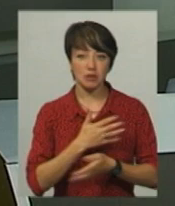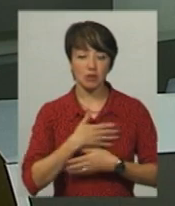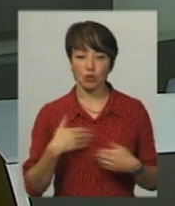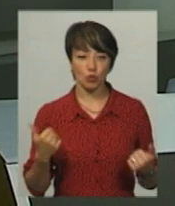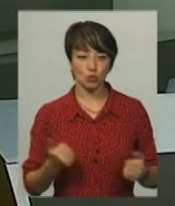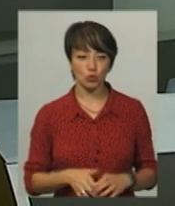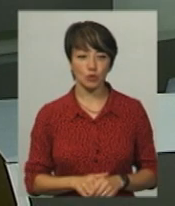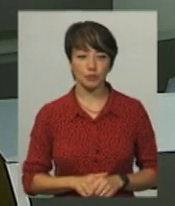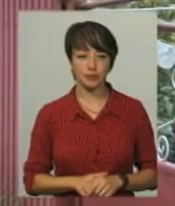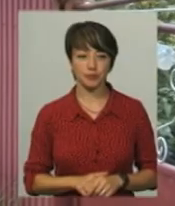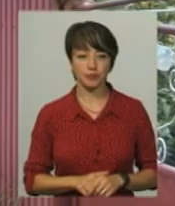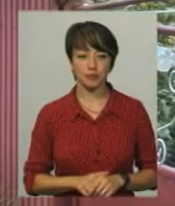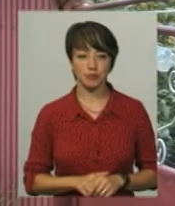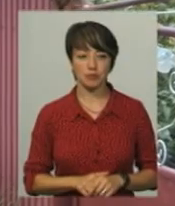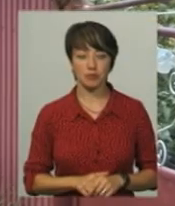хочуть.